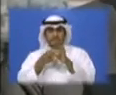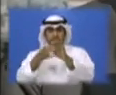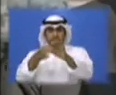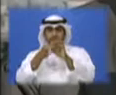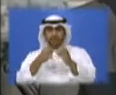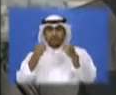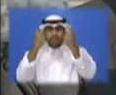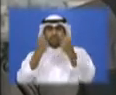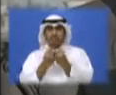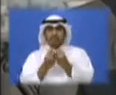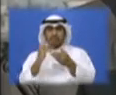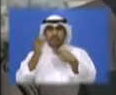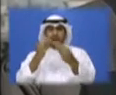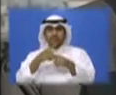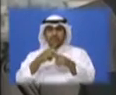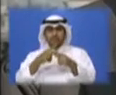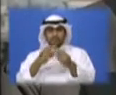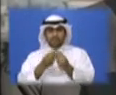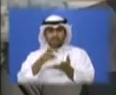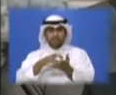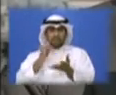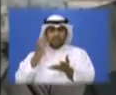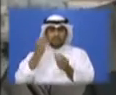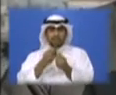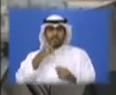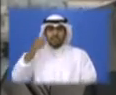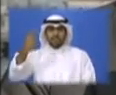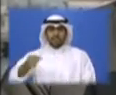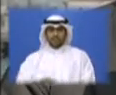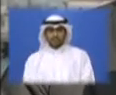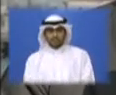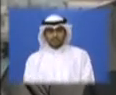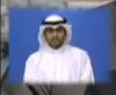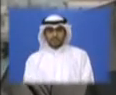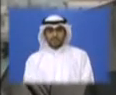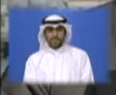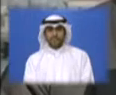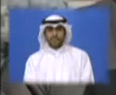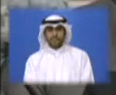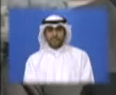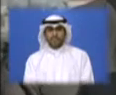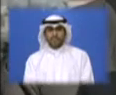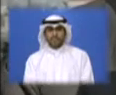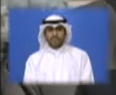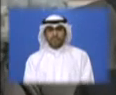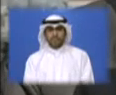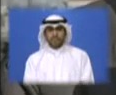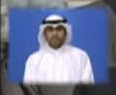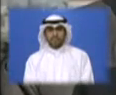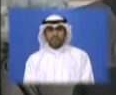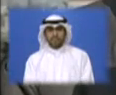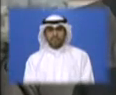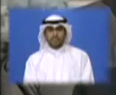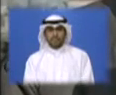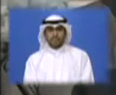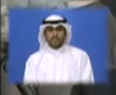العلاقات العربية الروسية في مجالي الاستثمار والأعمال والثقافة. عيسى عيسى، تلفزيون دولة الكويت